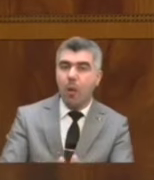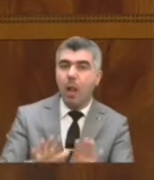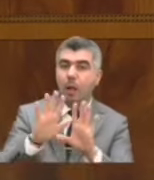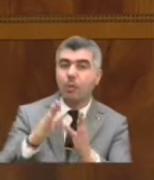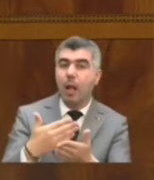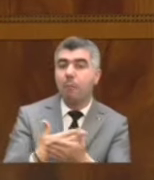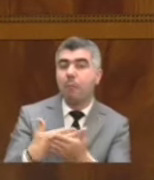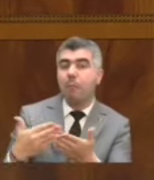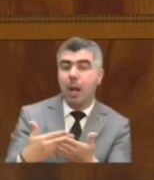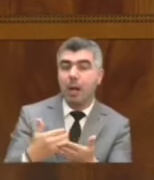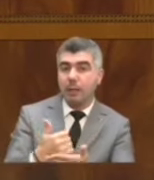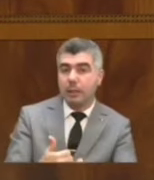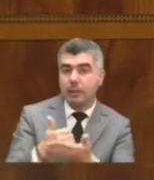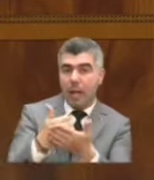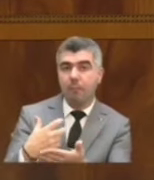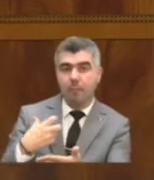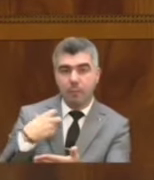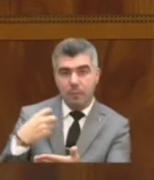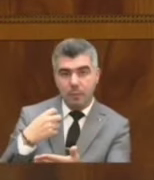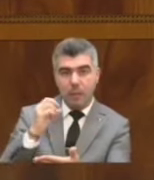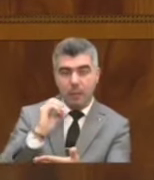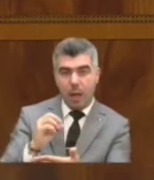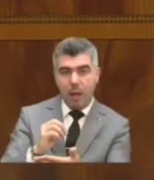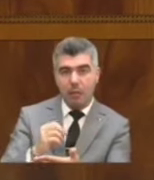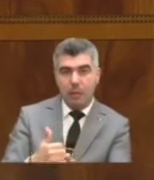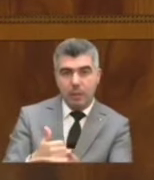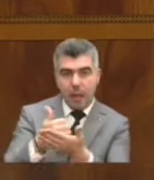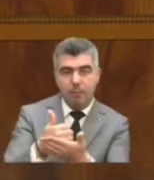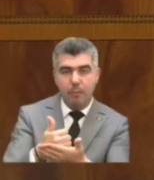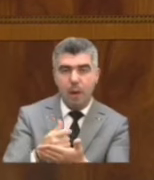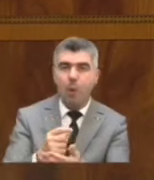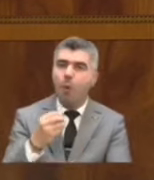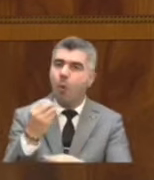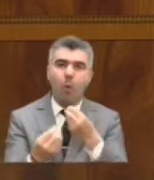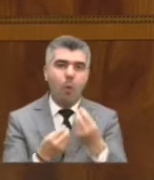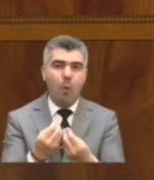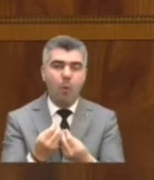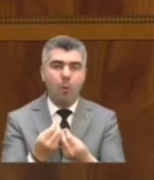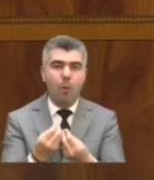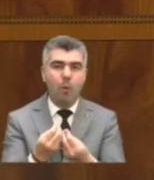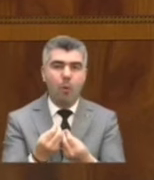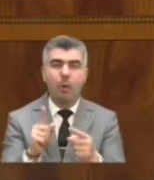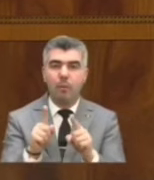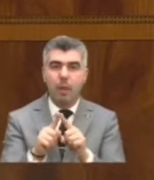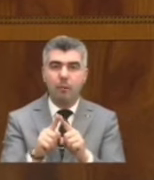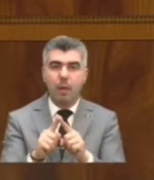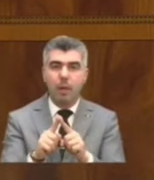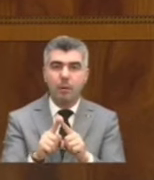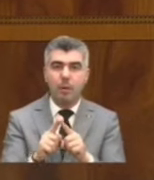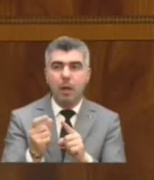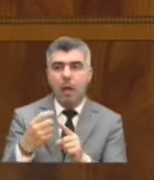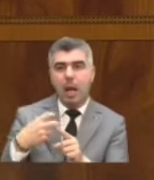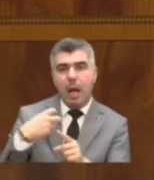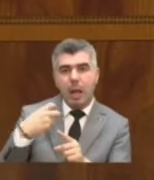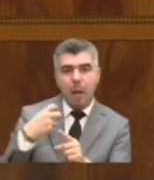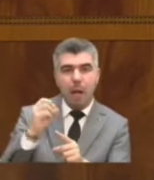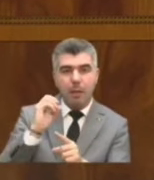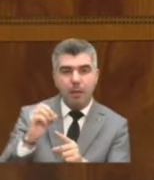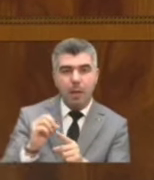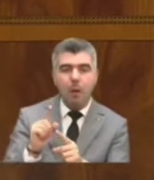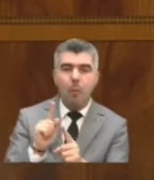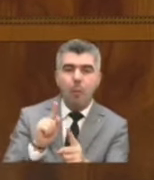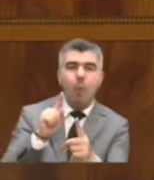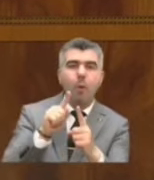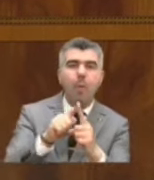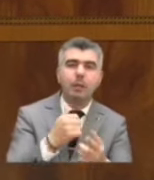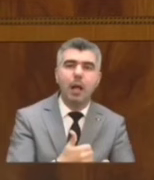المليارات لدعم الميسورين وذوي القدرة الشرائية، أو لا نوفر هذه الهوامش ونعطوها